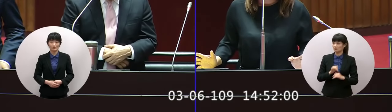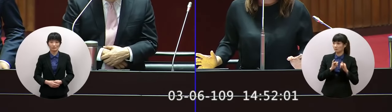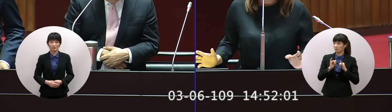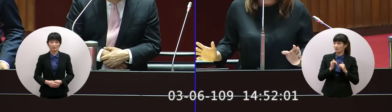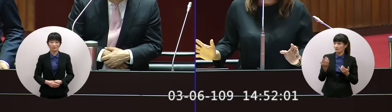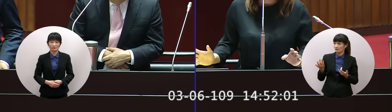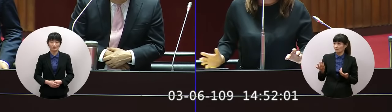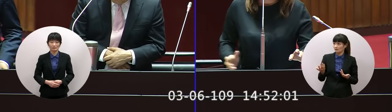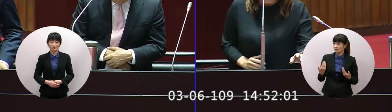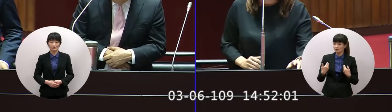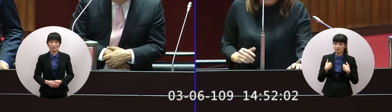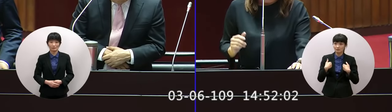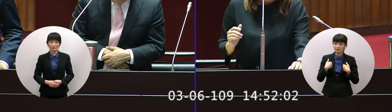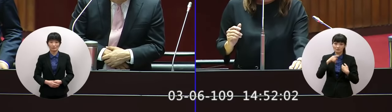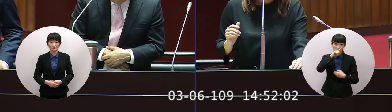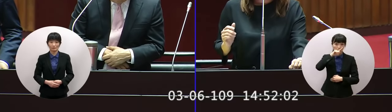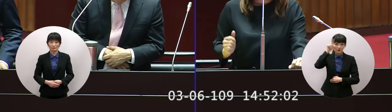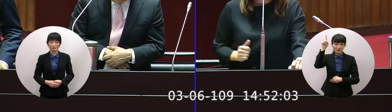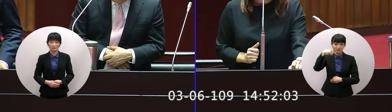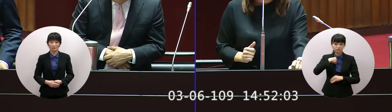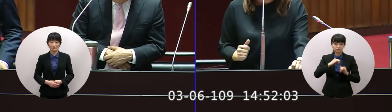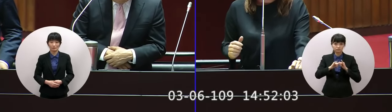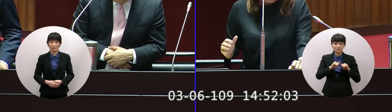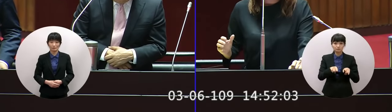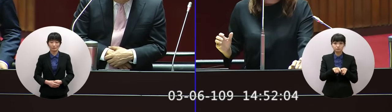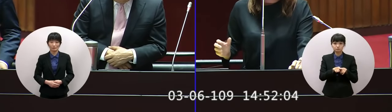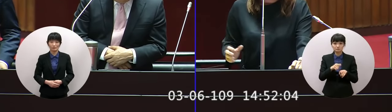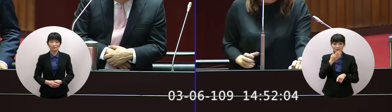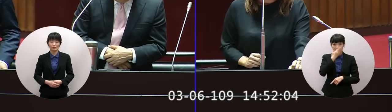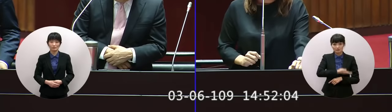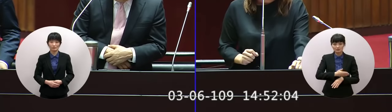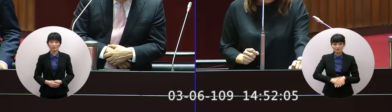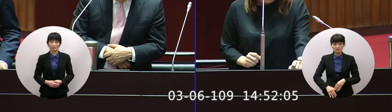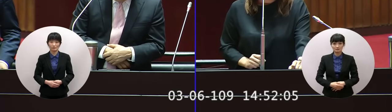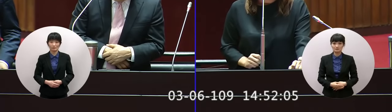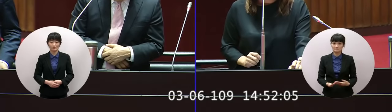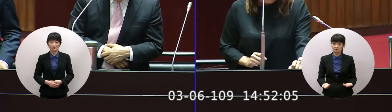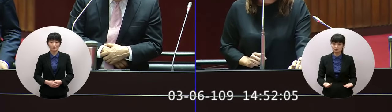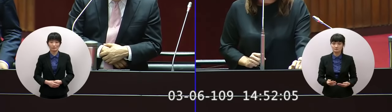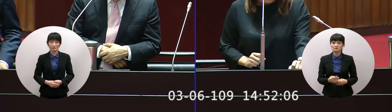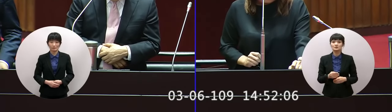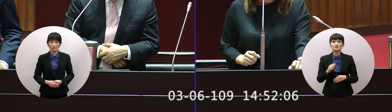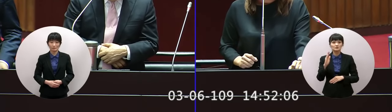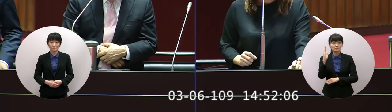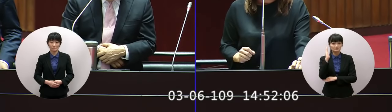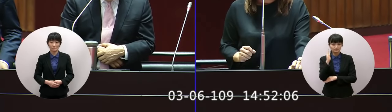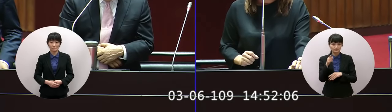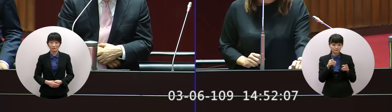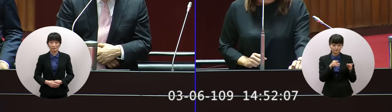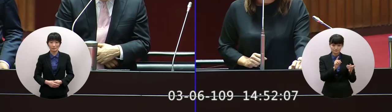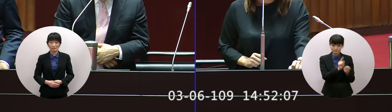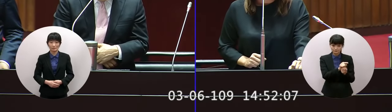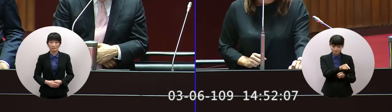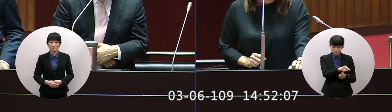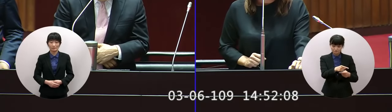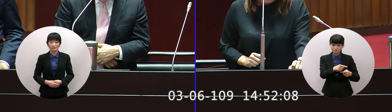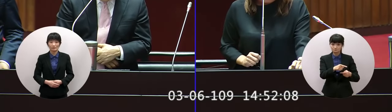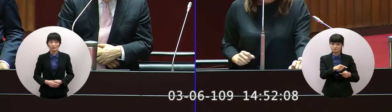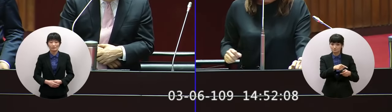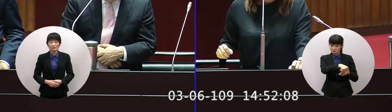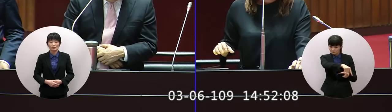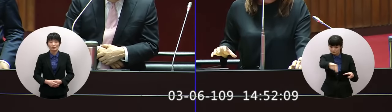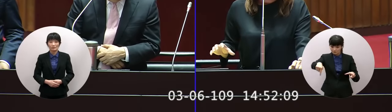任何人，他们就住在那里。可是当政府把它规划为林班地或者政府所有以